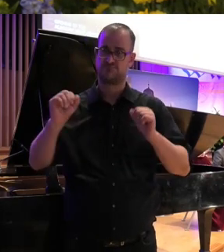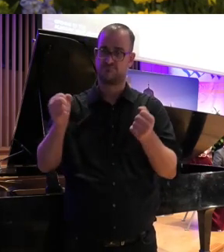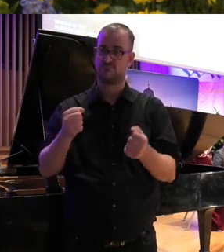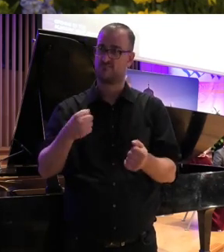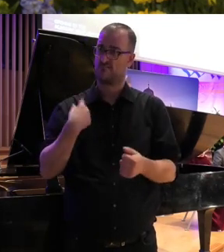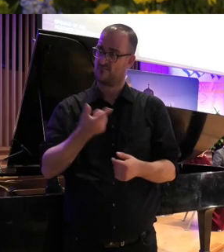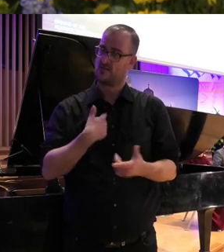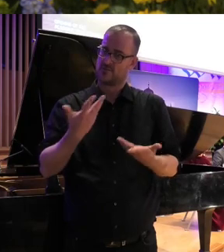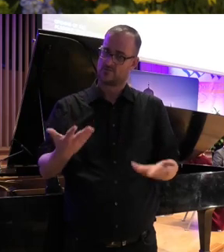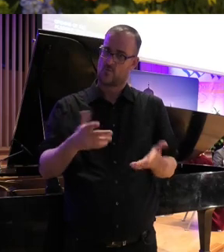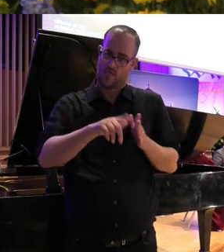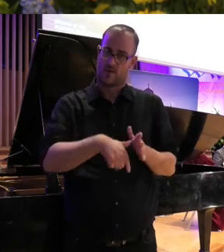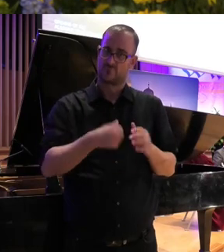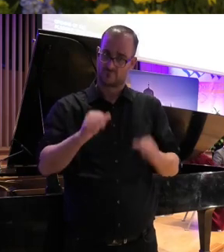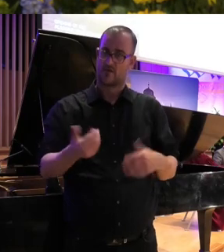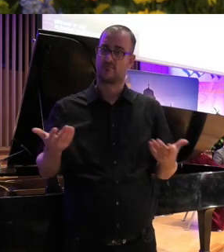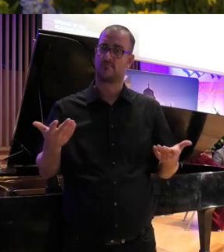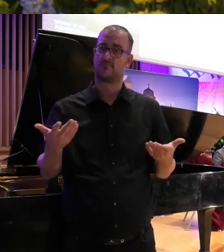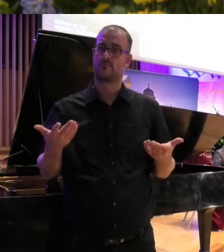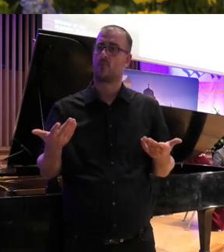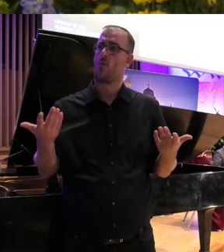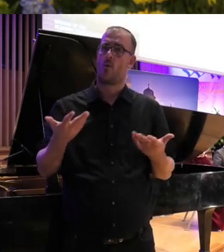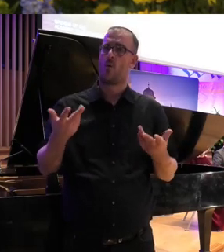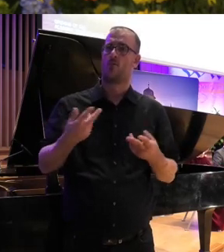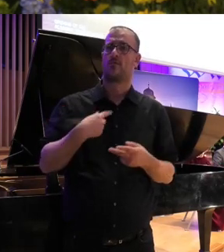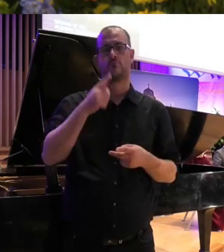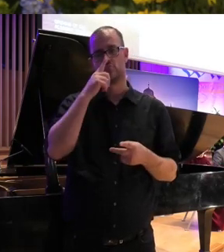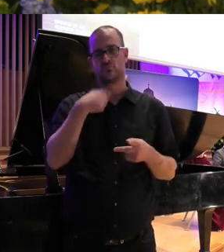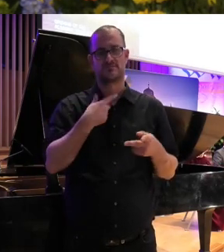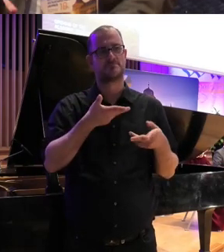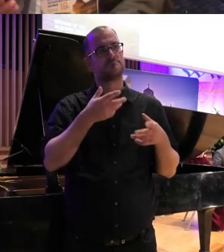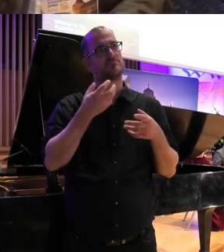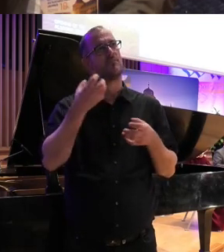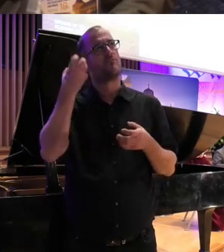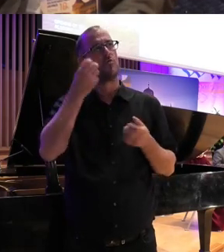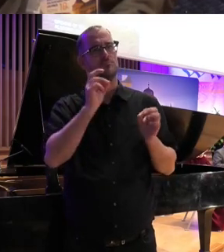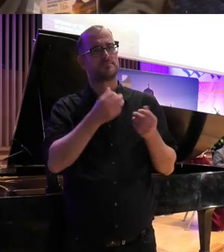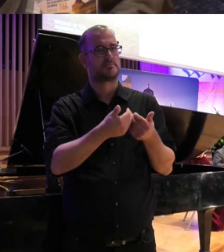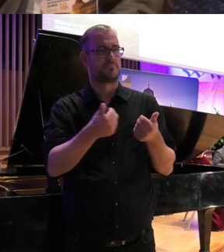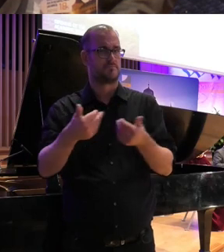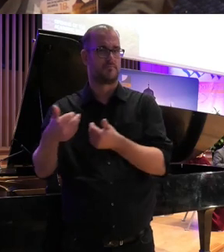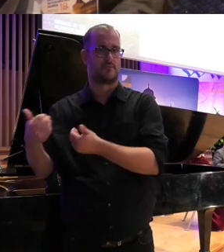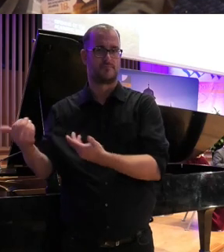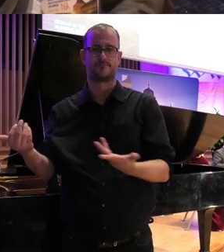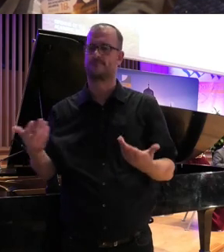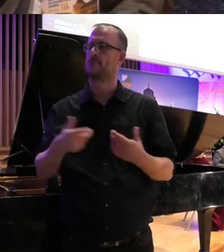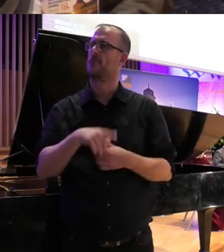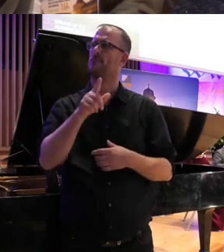das leisten parallel oder muss man sich das vielleicht sequenziell vorstellen? Ja, das ist nur ein